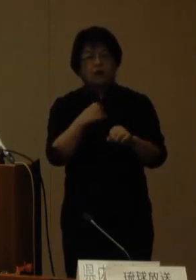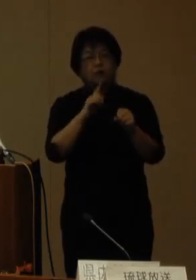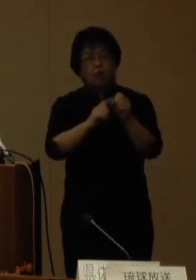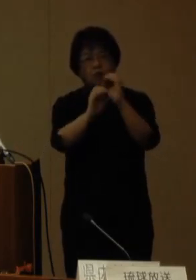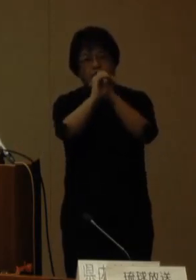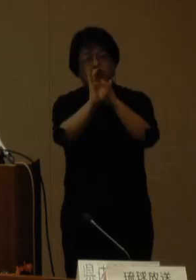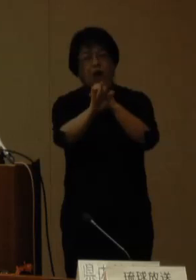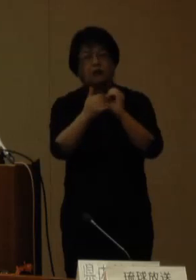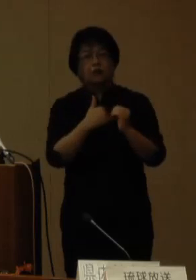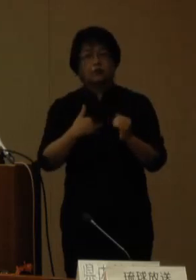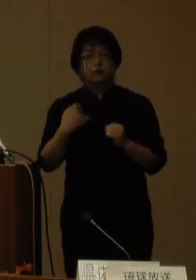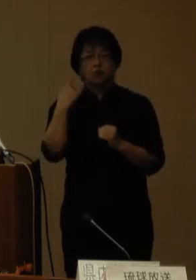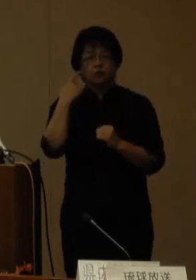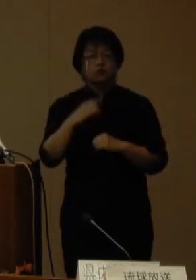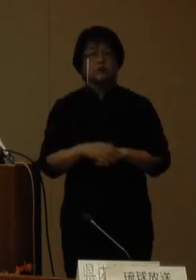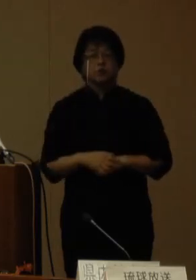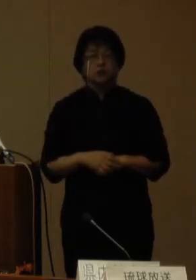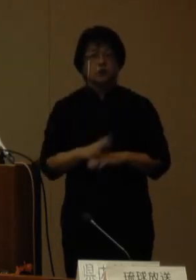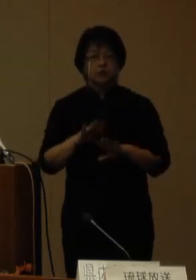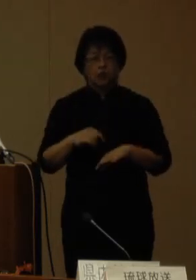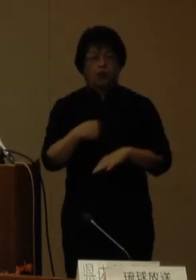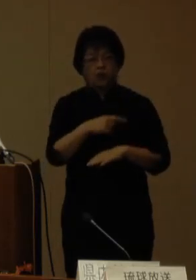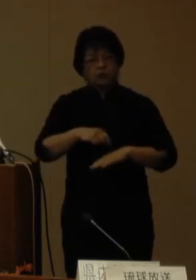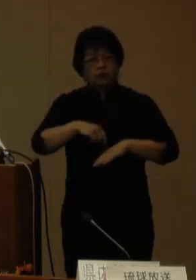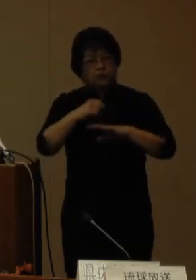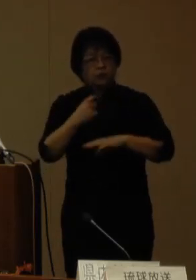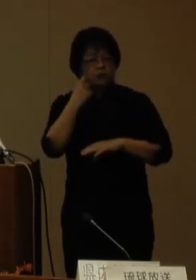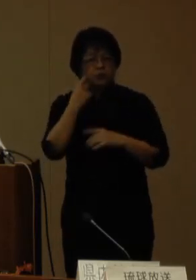は楽観視できません。今日も